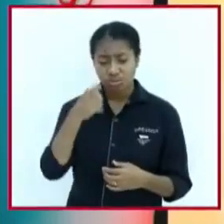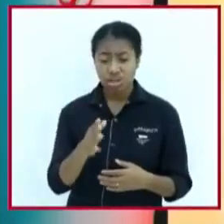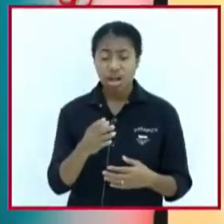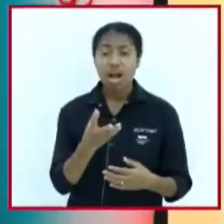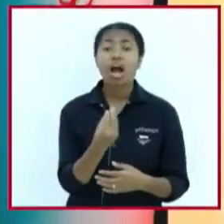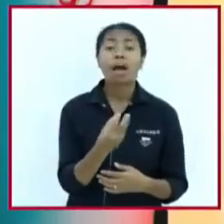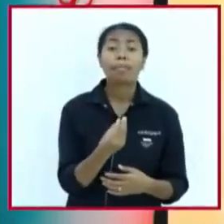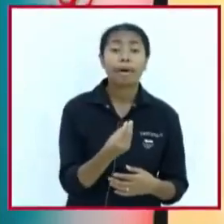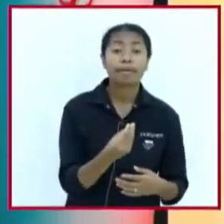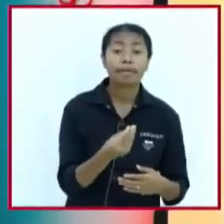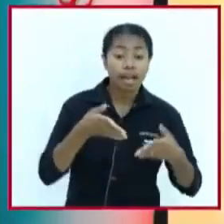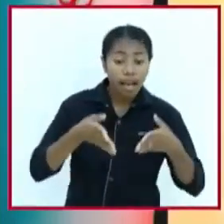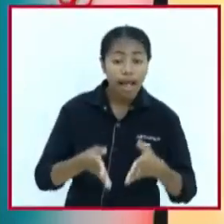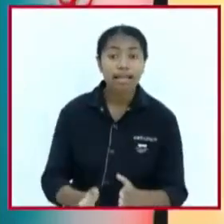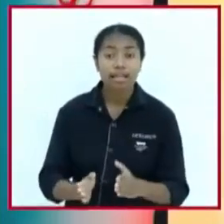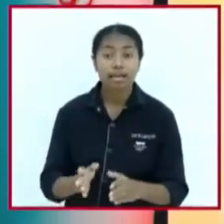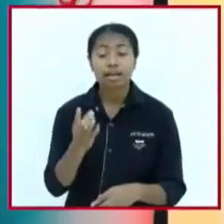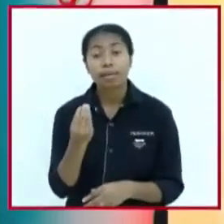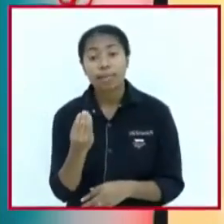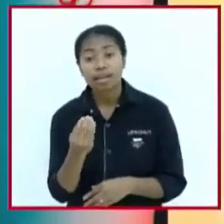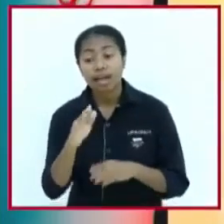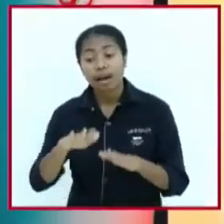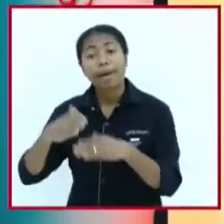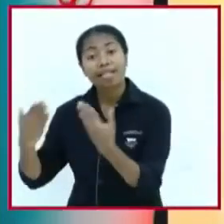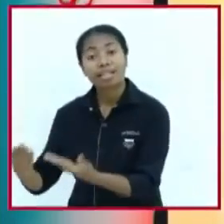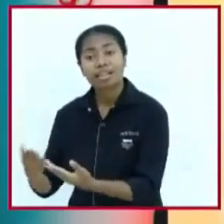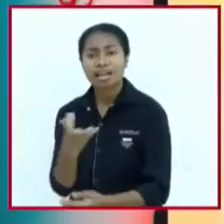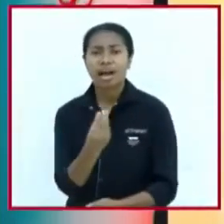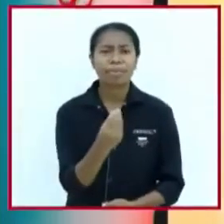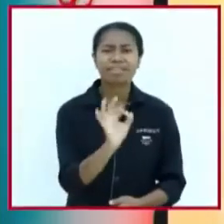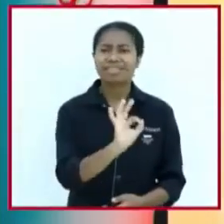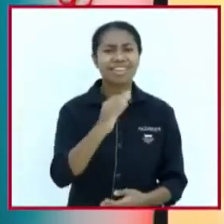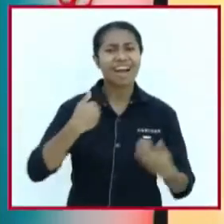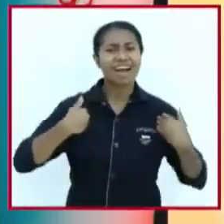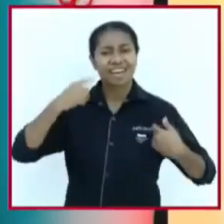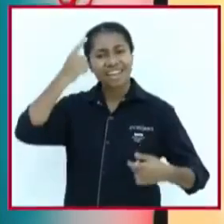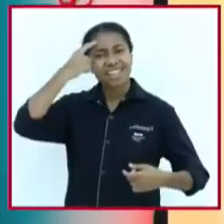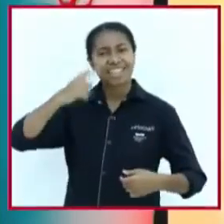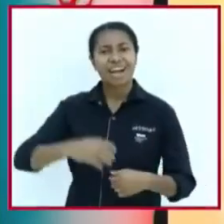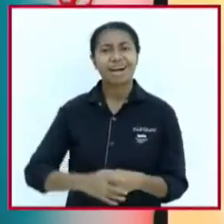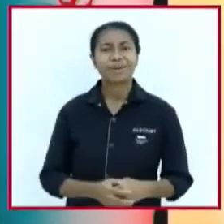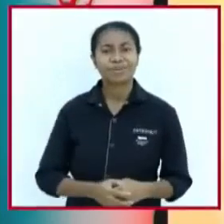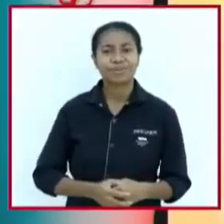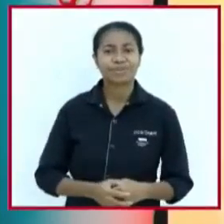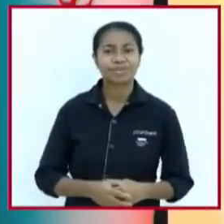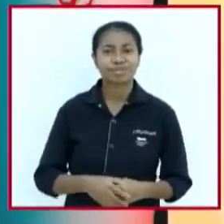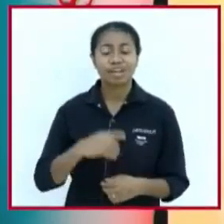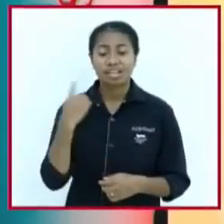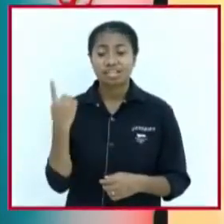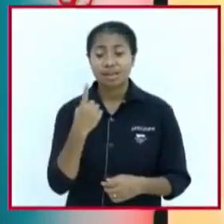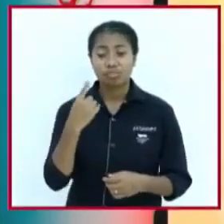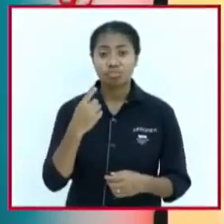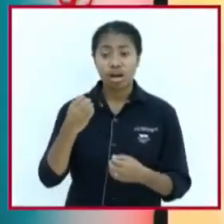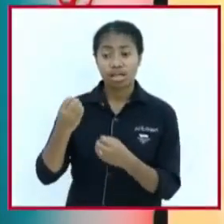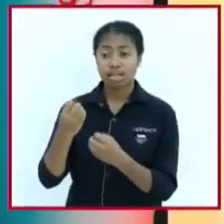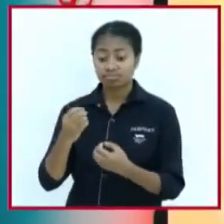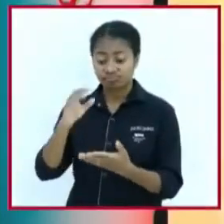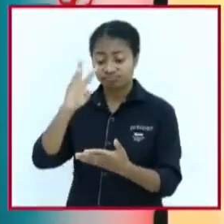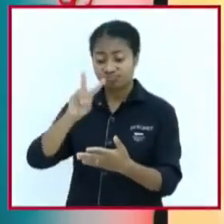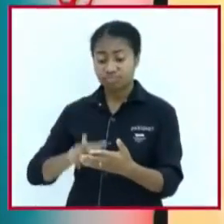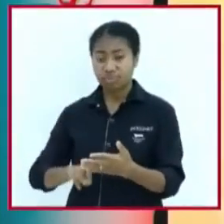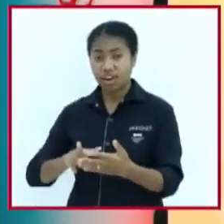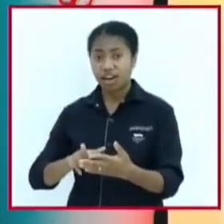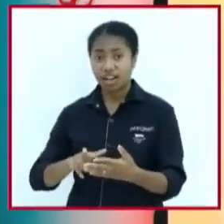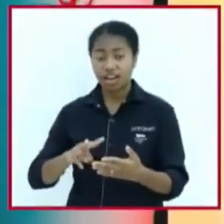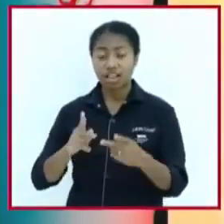atau lebar 2000 keterangan mengenai Bapak Ibu dan silsilah keturunannya tidak ditemukan dimanapun harinya